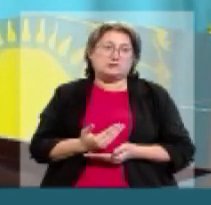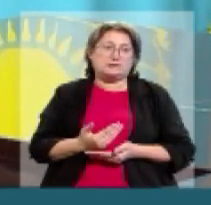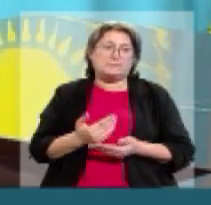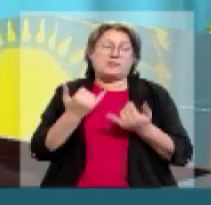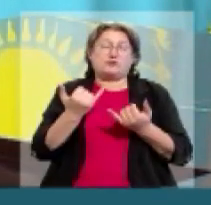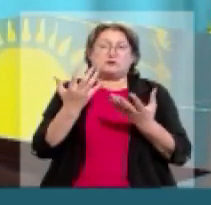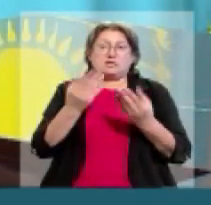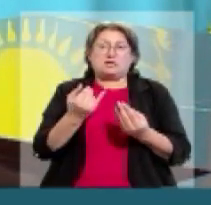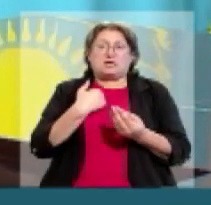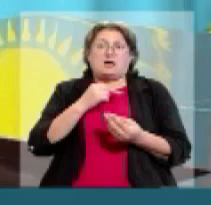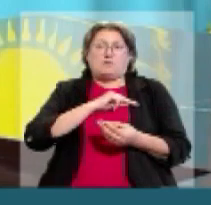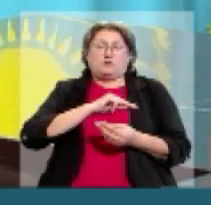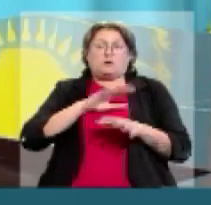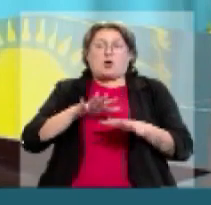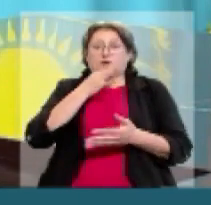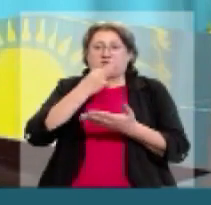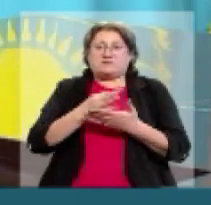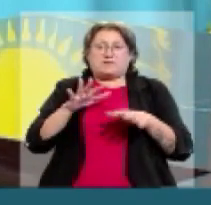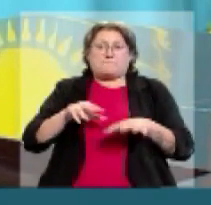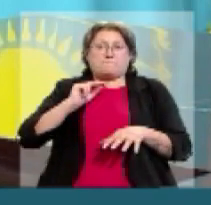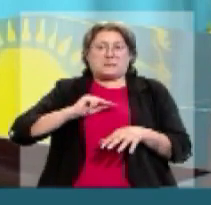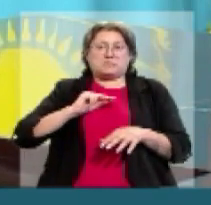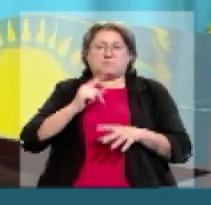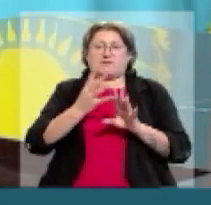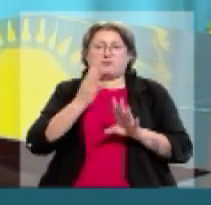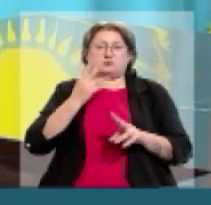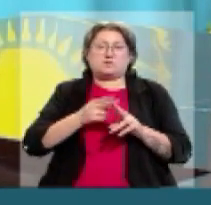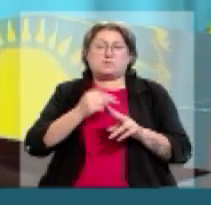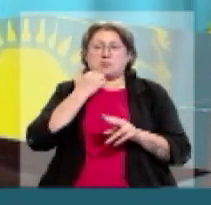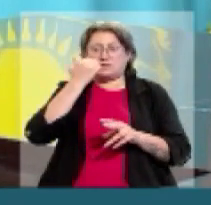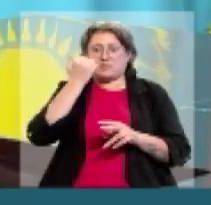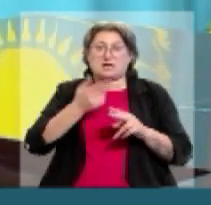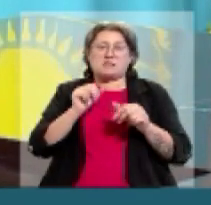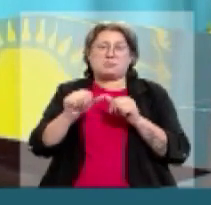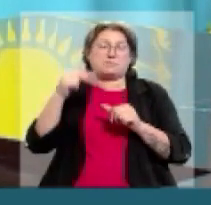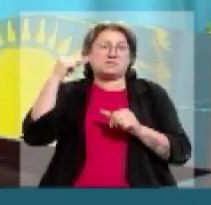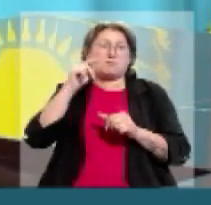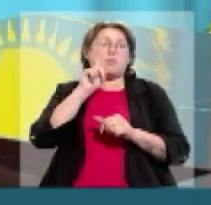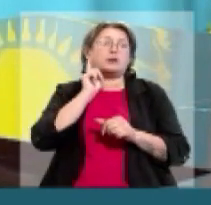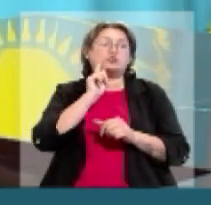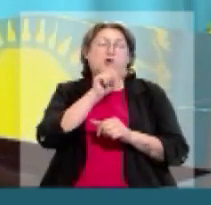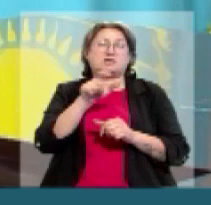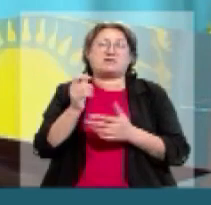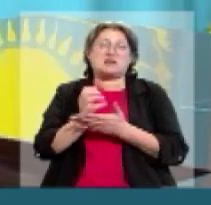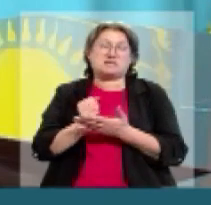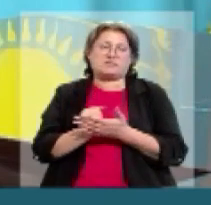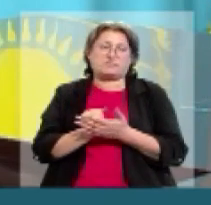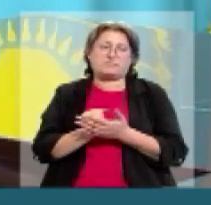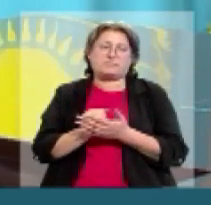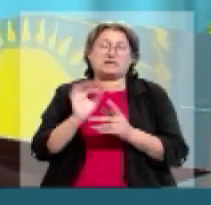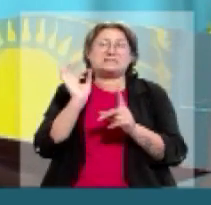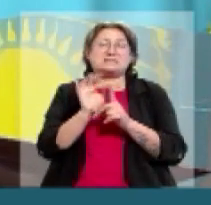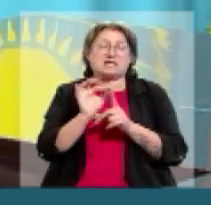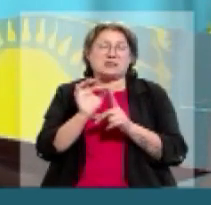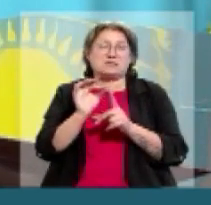на сегодняшний день, занимая такую ответственную должность, в первую очередь я как раз-таки благодарен именно президентскому молодежному кадровому резерву. А